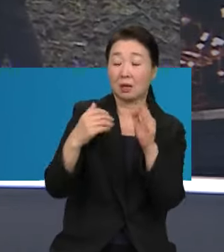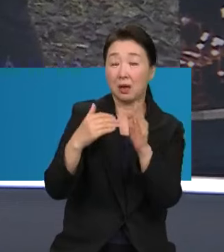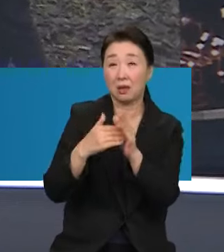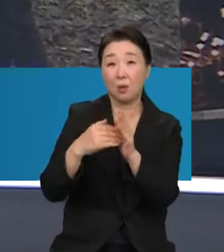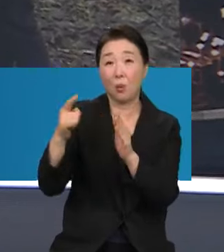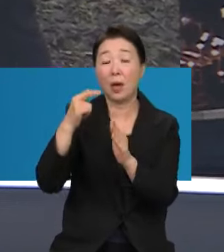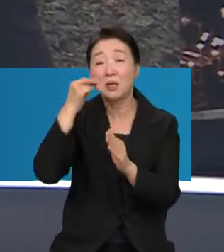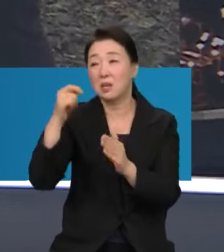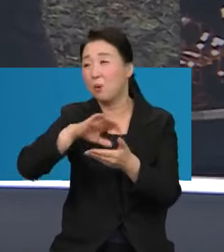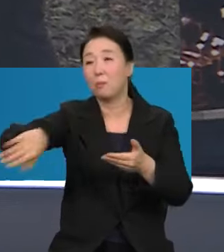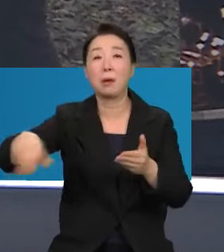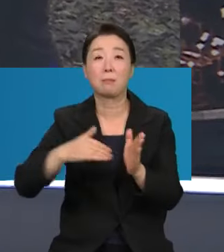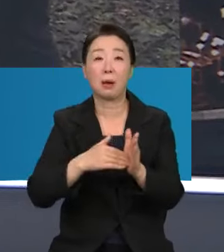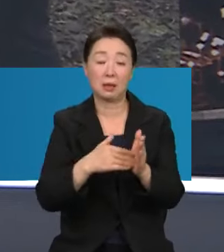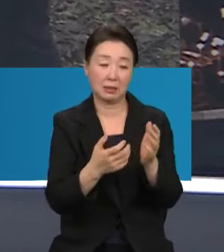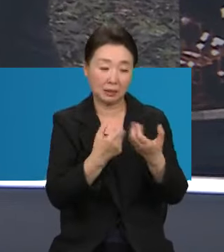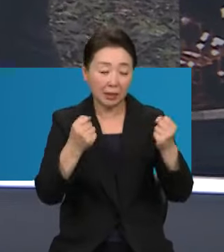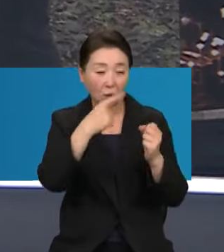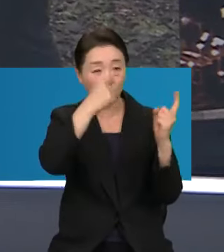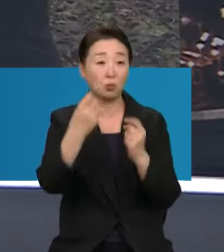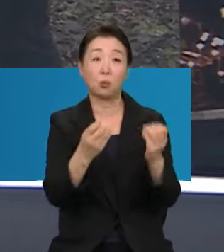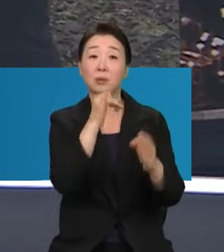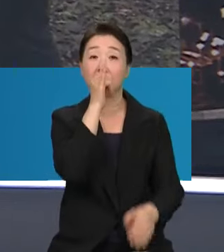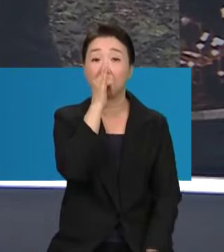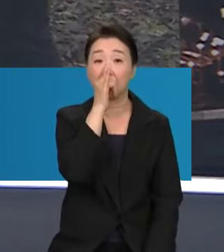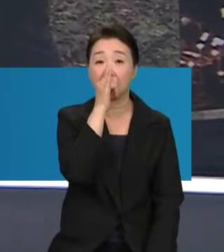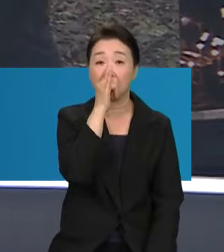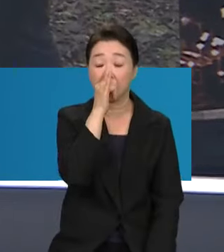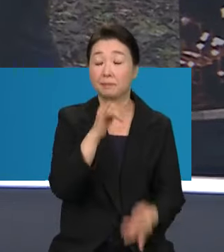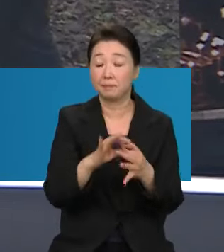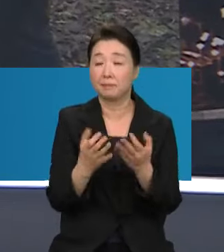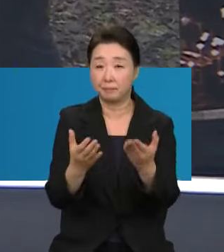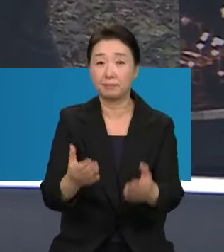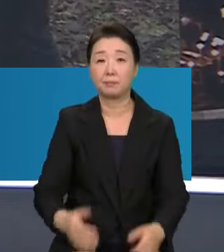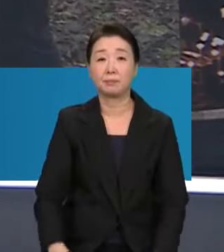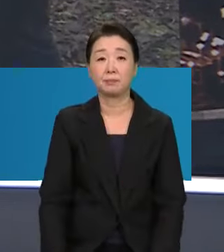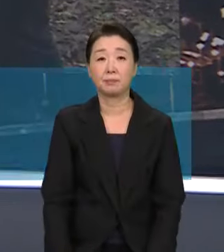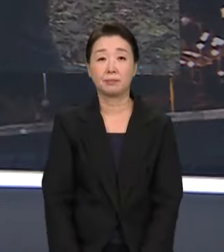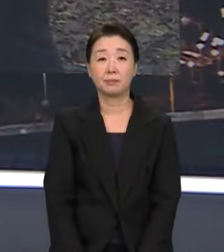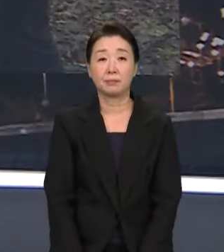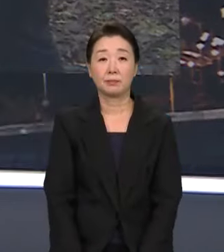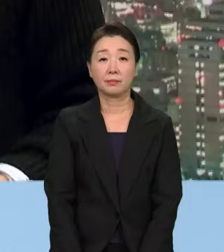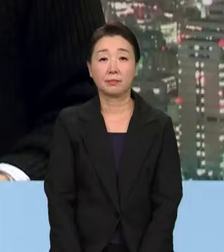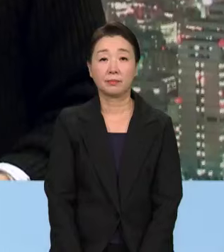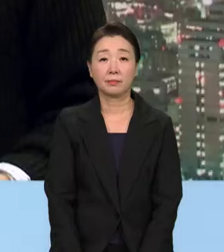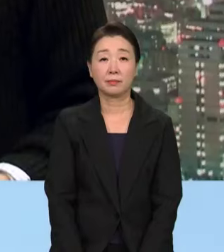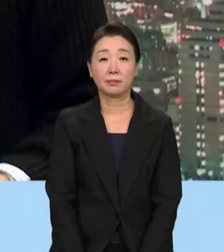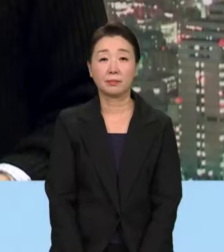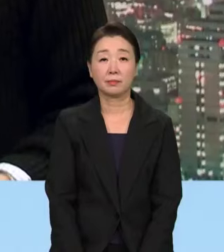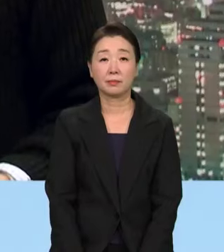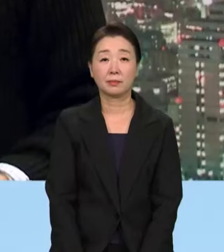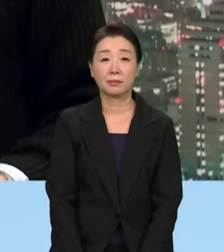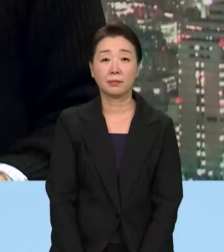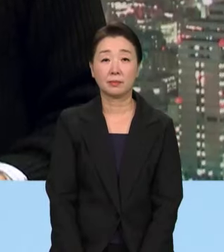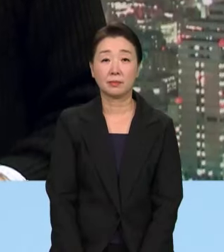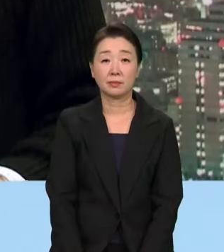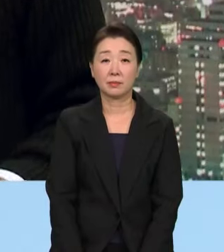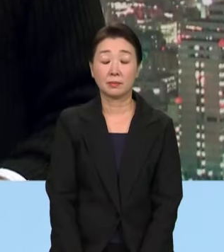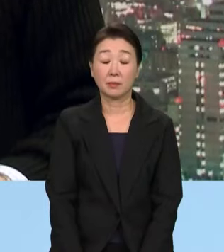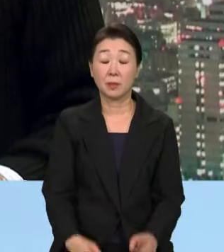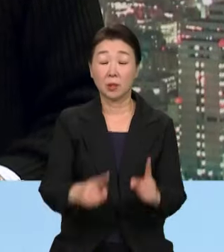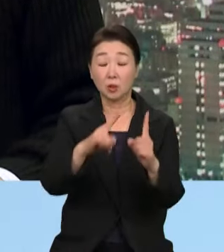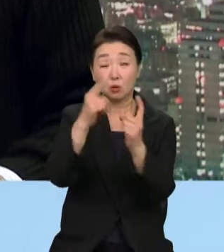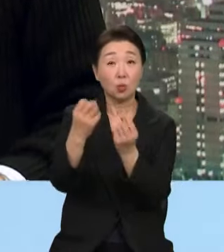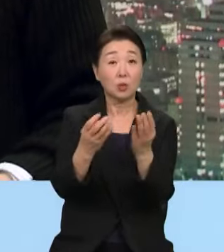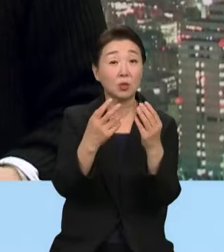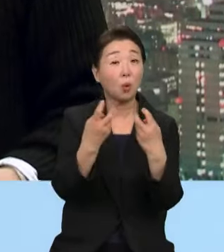상태로 따로 추도식을 진행했습니다 특파원 연결해서 자세히 들어보겠습니다 정원석 특파원 별도 추도식은